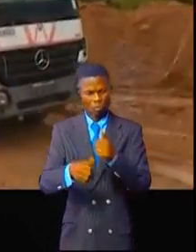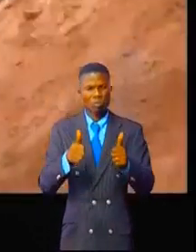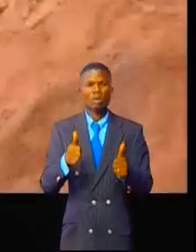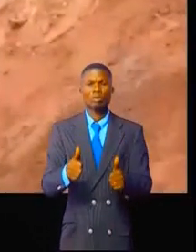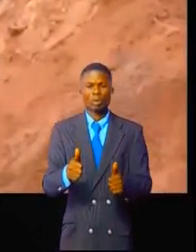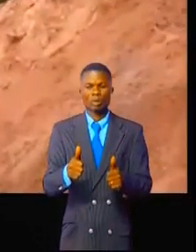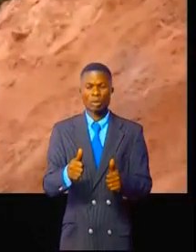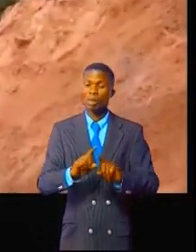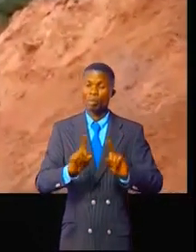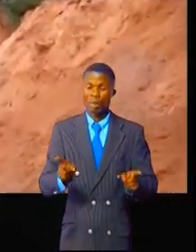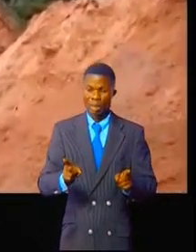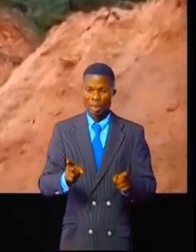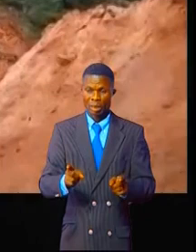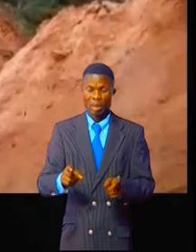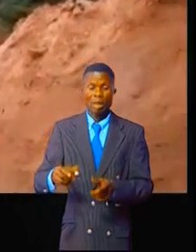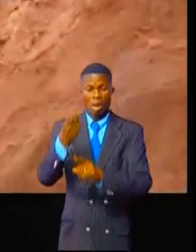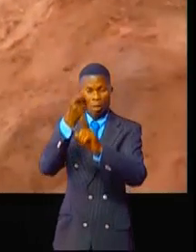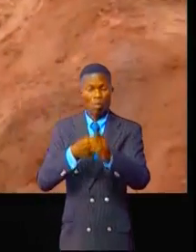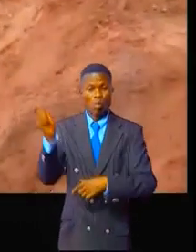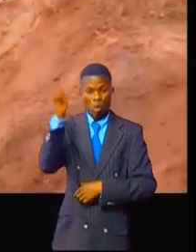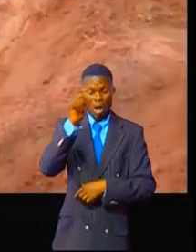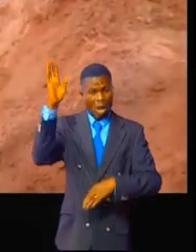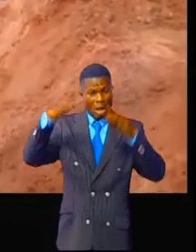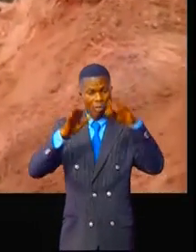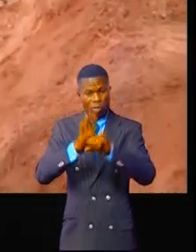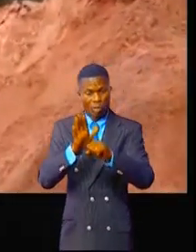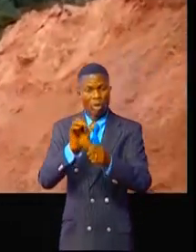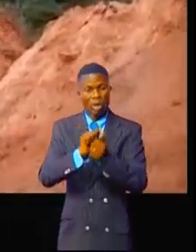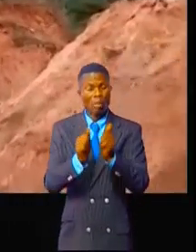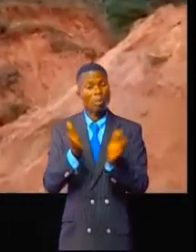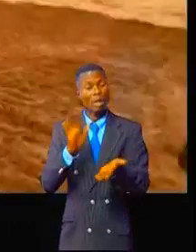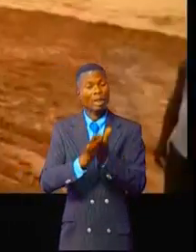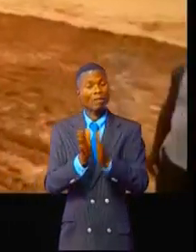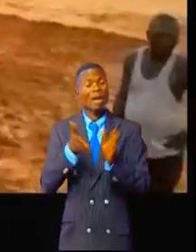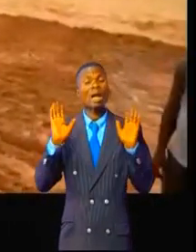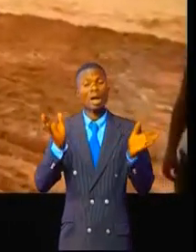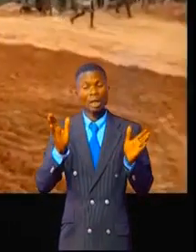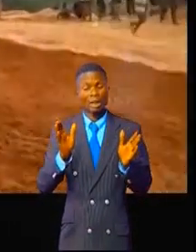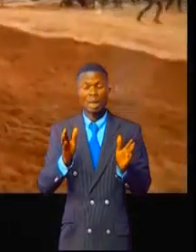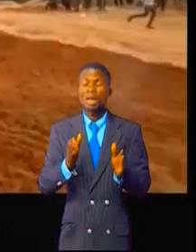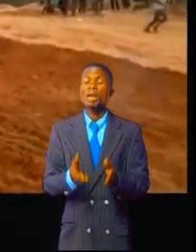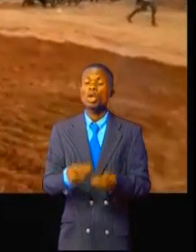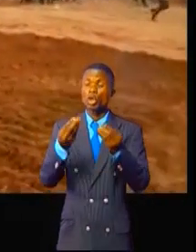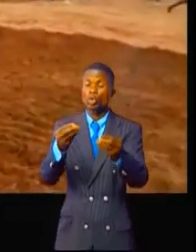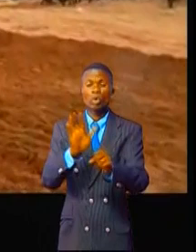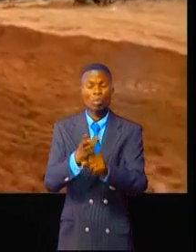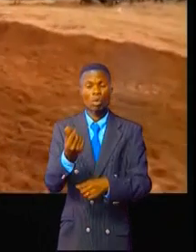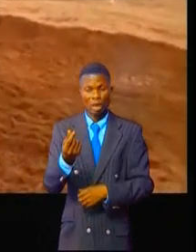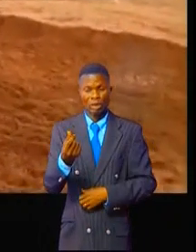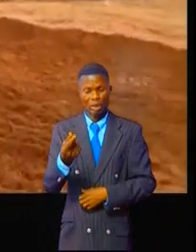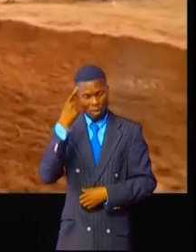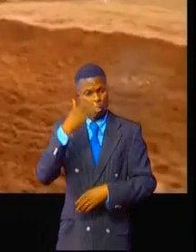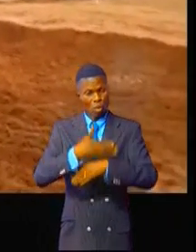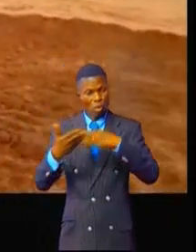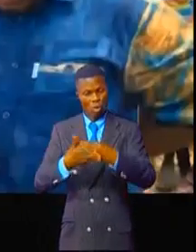malgré cela avec le mois d'avril réputé plus vieux la situation risque de s'aggraver si les moyens importants ne sont pas décaissés pour la